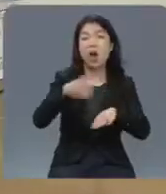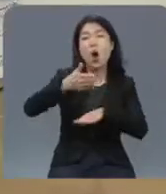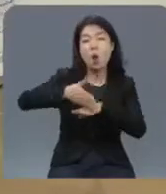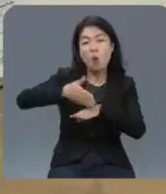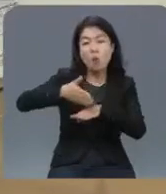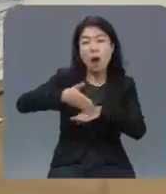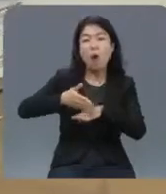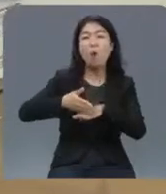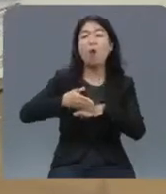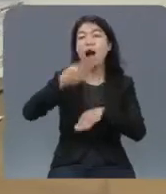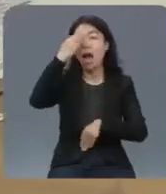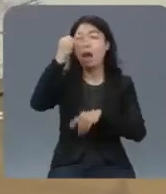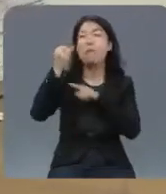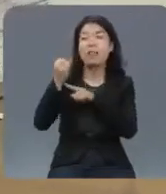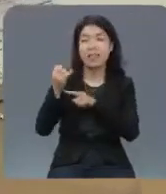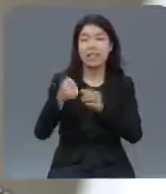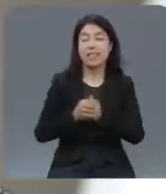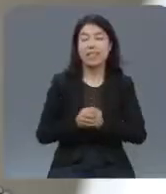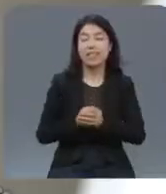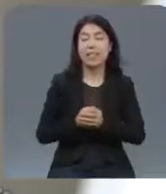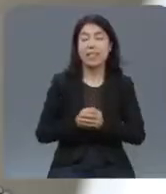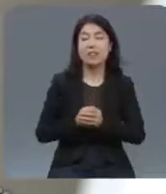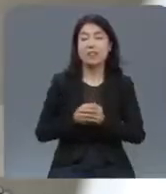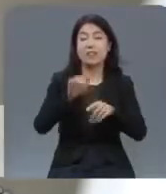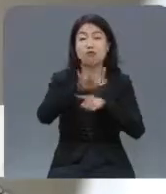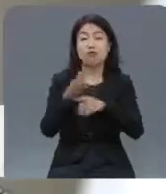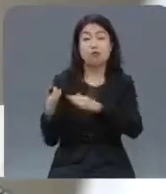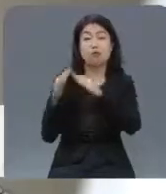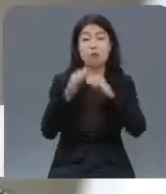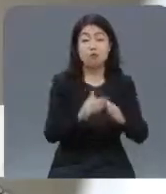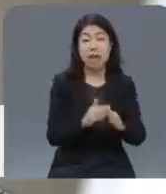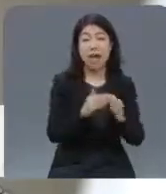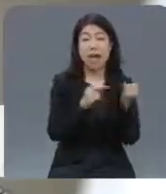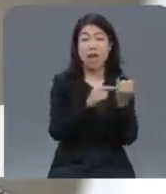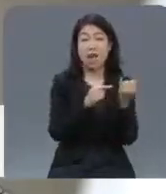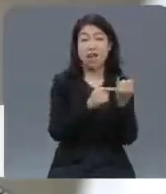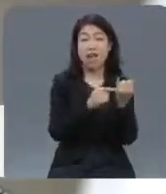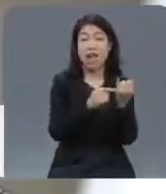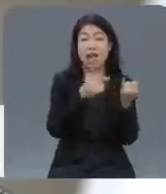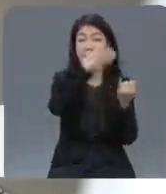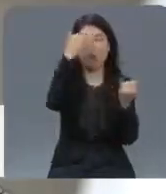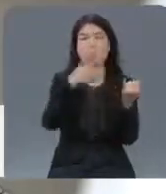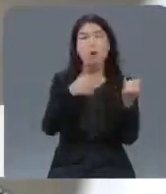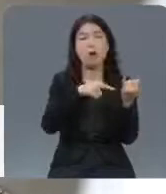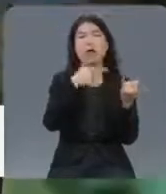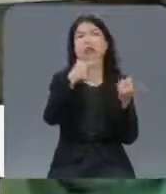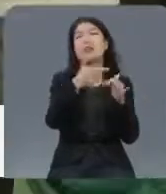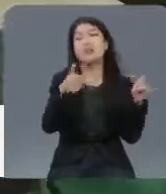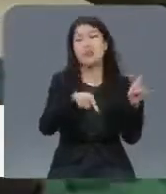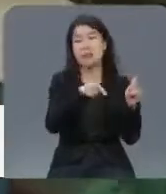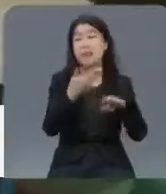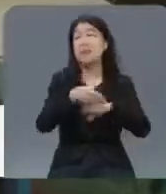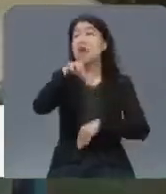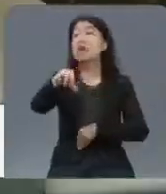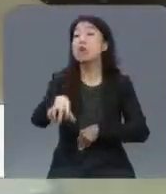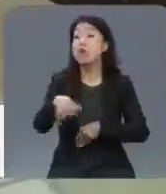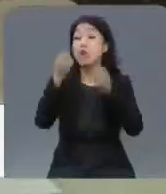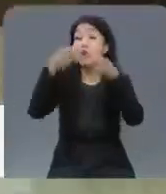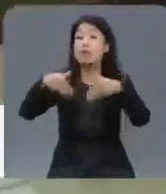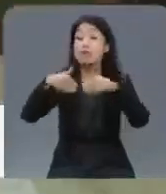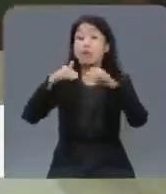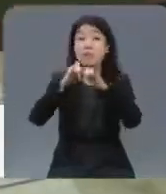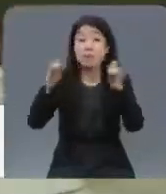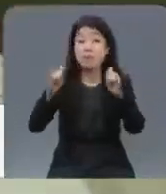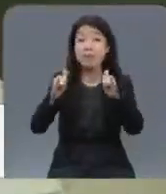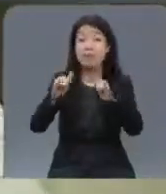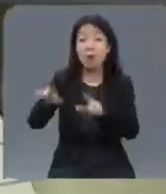입니다 귀농귀촌 않 여성 청년 6명이 합 양 사리에 체험프로그램을 통해 다른 지역 청년들의 지역